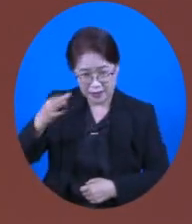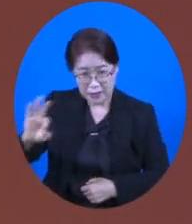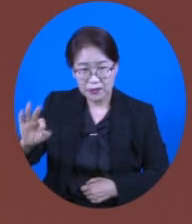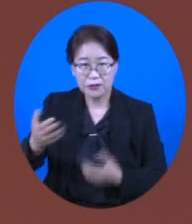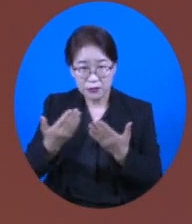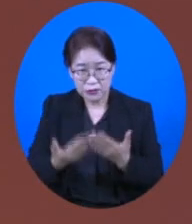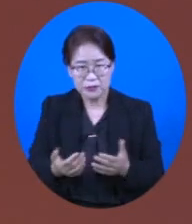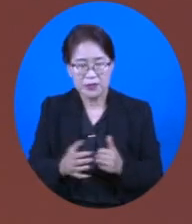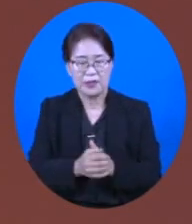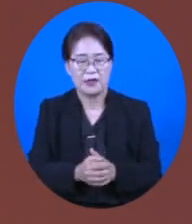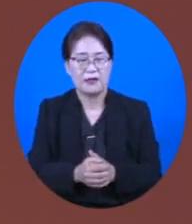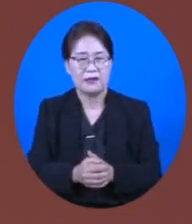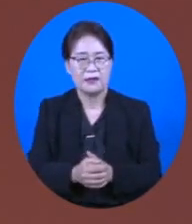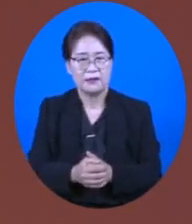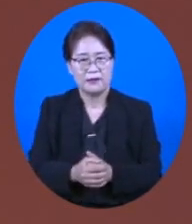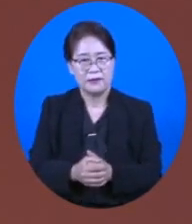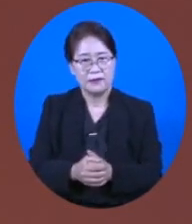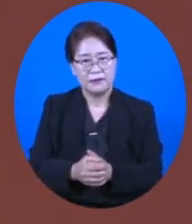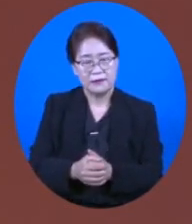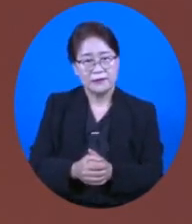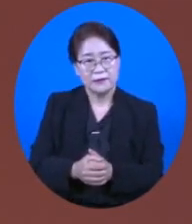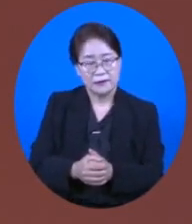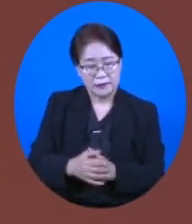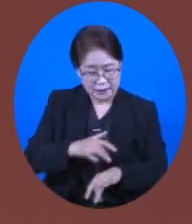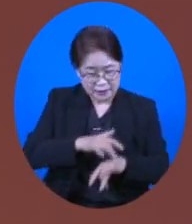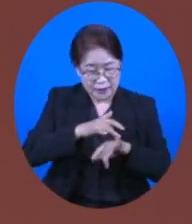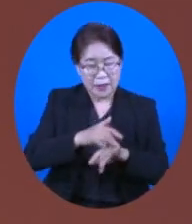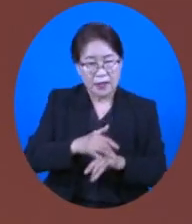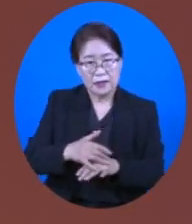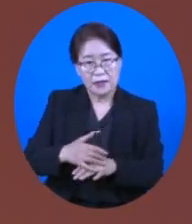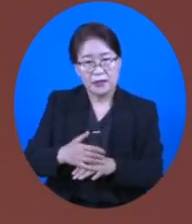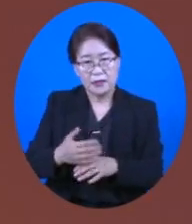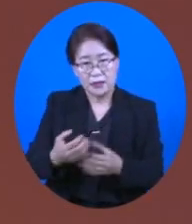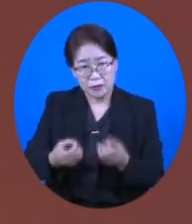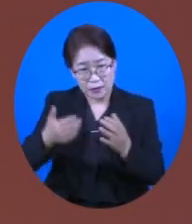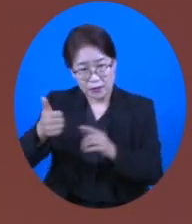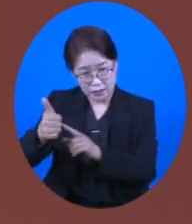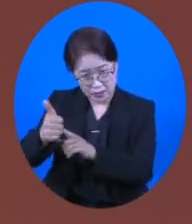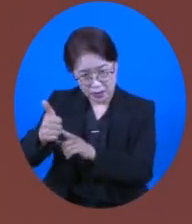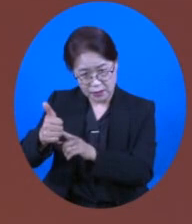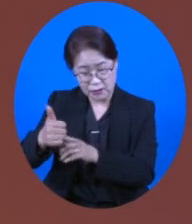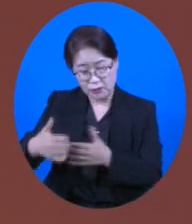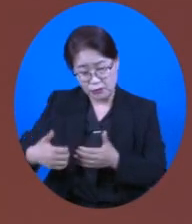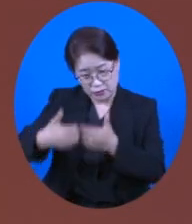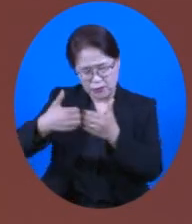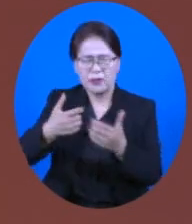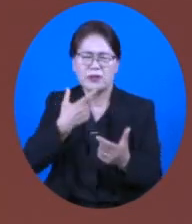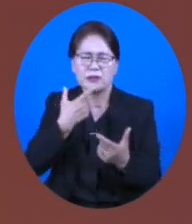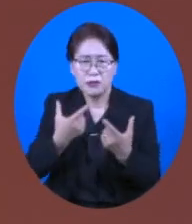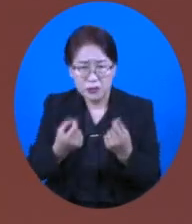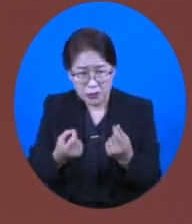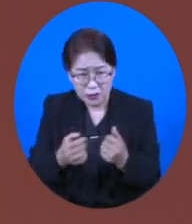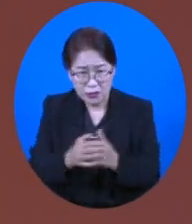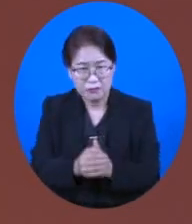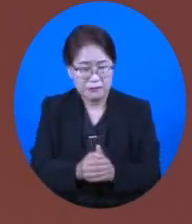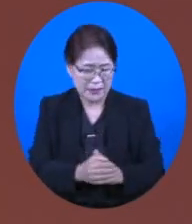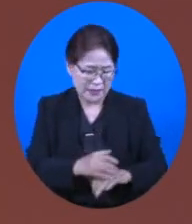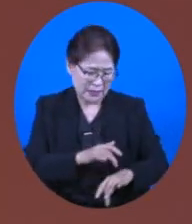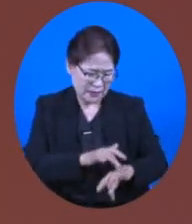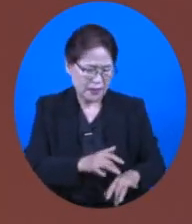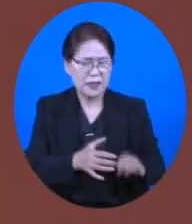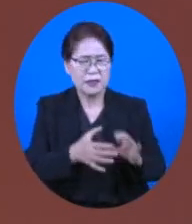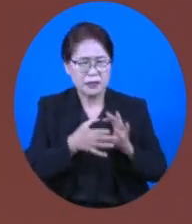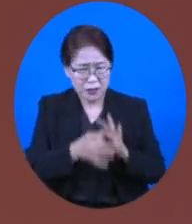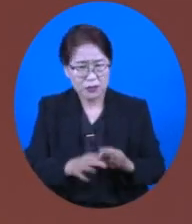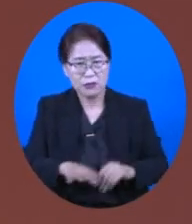사탄이 여호수아를 대적하며 참소했듯이 여러분, 우리가 넘어질 때마다 사탄은 여지없이 우리의 죄를 들추어내면서